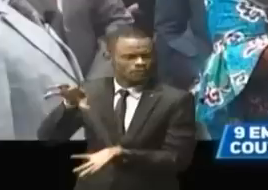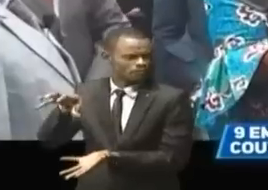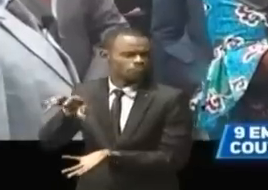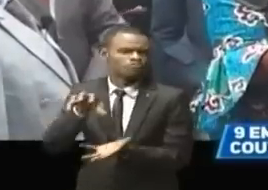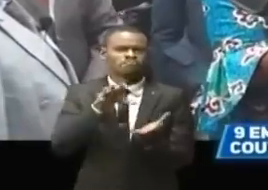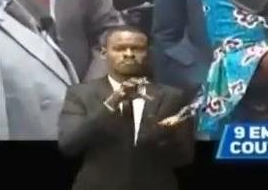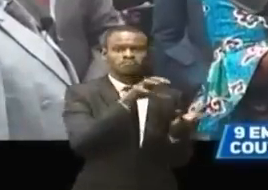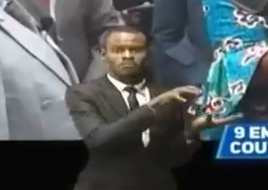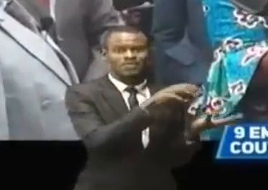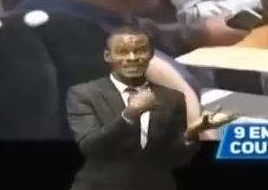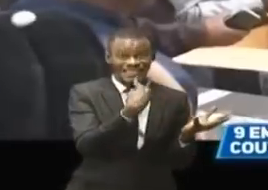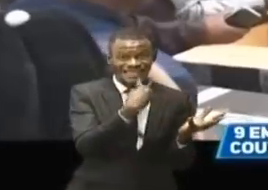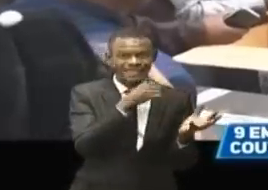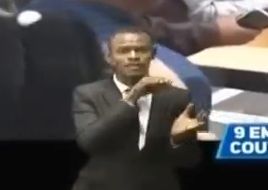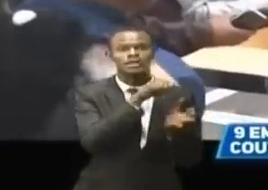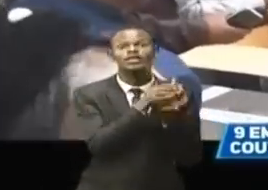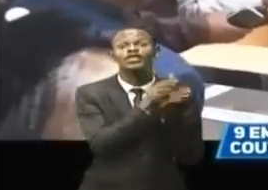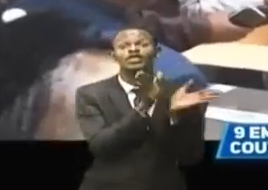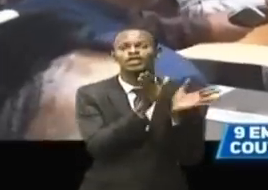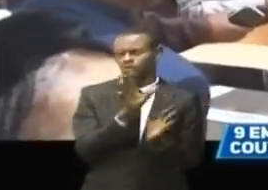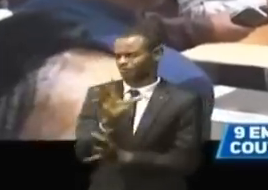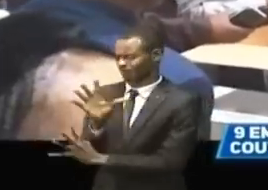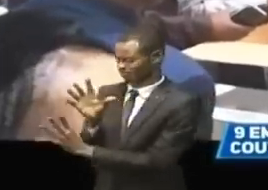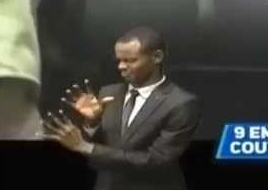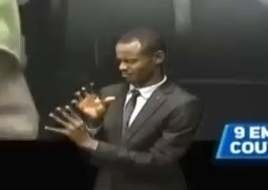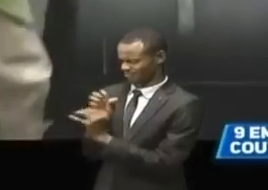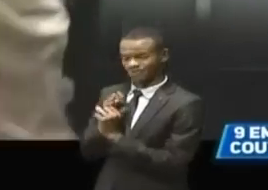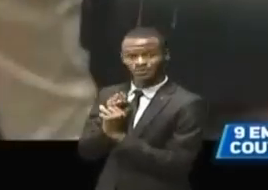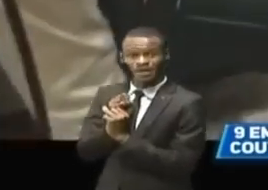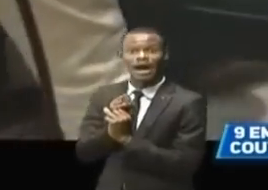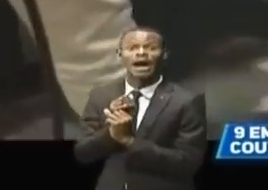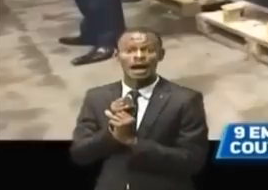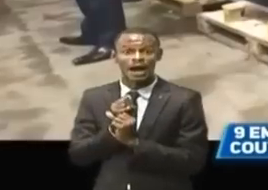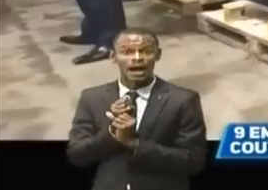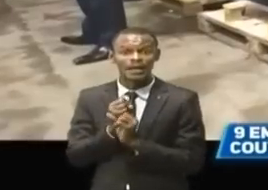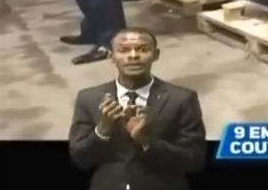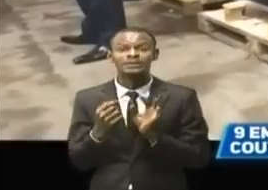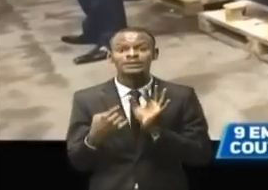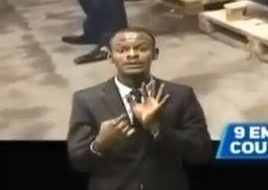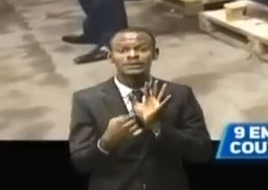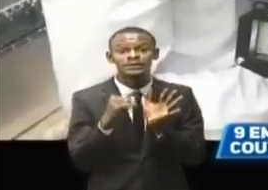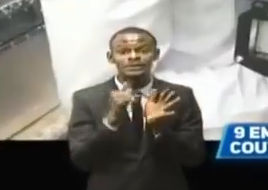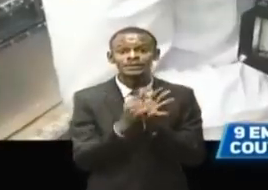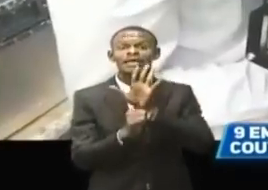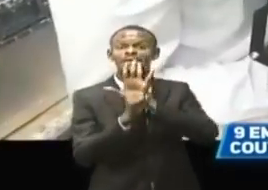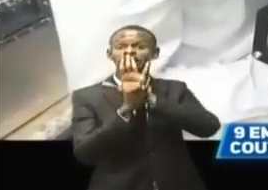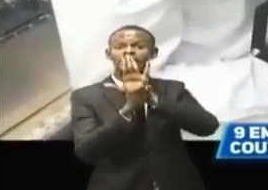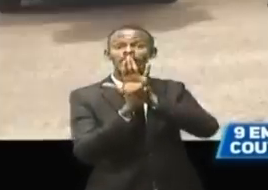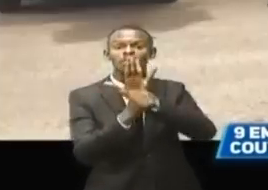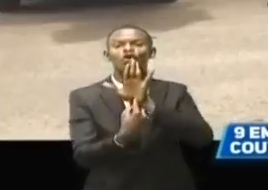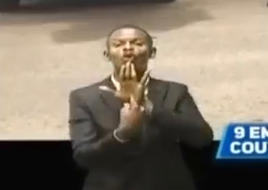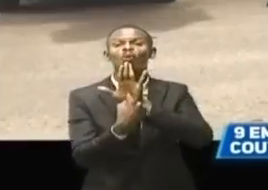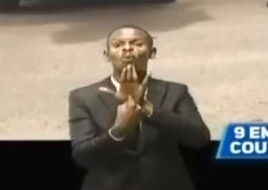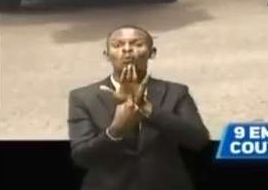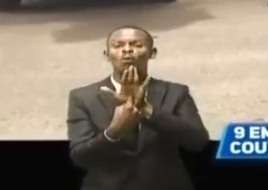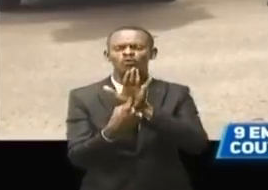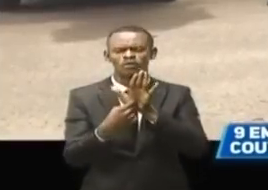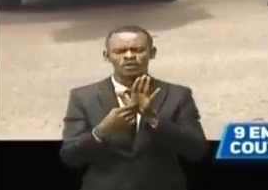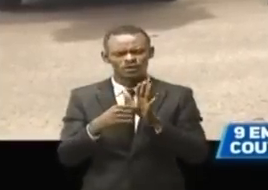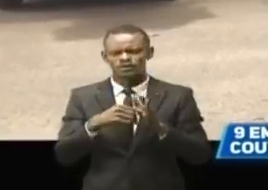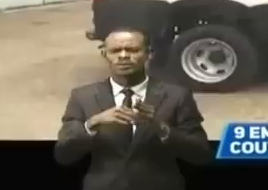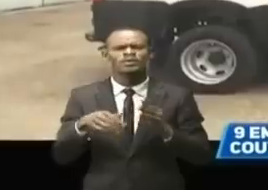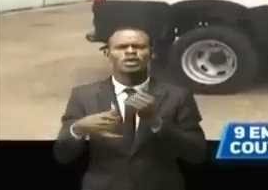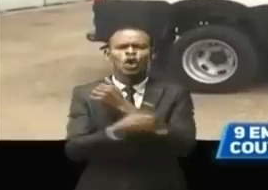Sylvie Elengeniembo. De l'entrepôt où sont stockés ces matériels qui représentent l'espoir de toute une nation en passant par le quart de